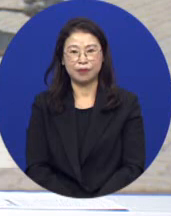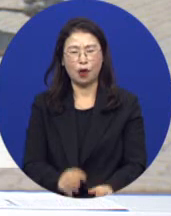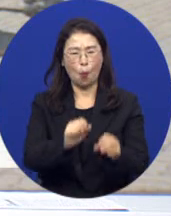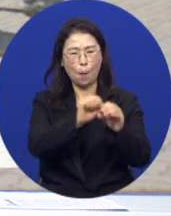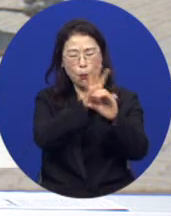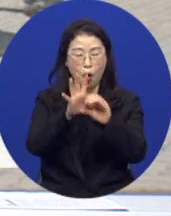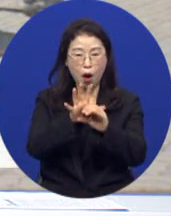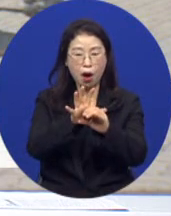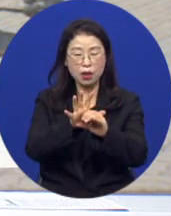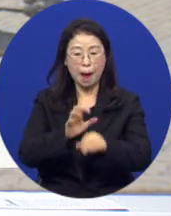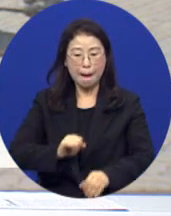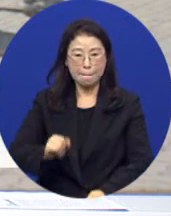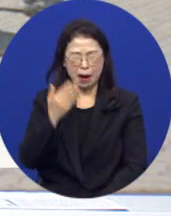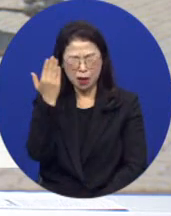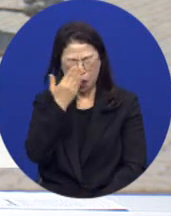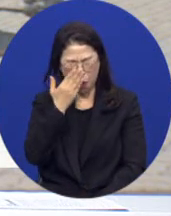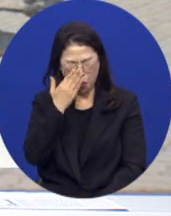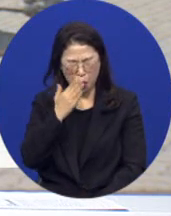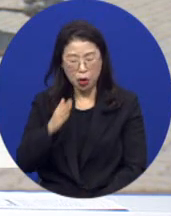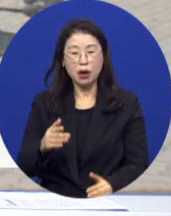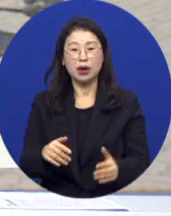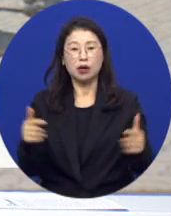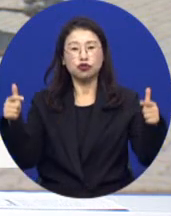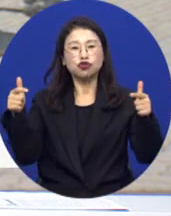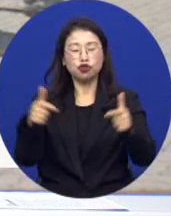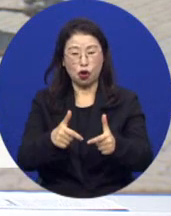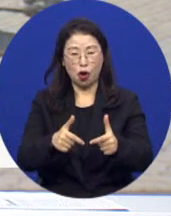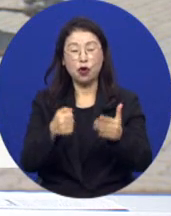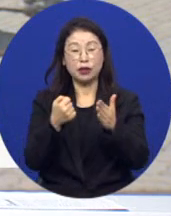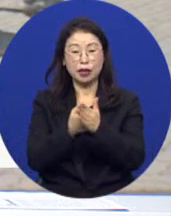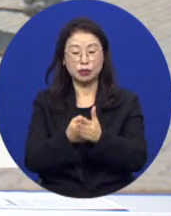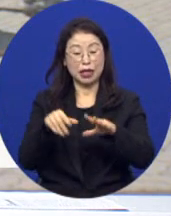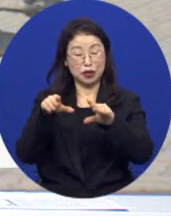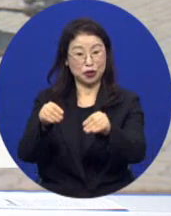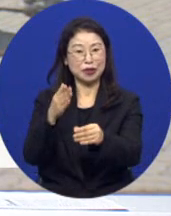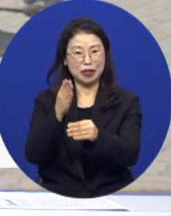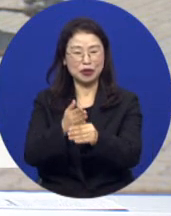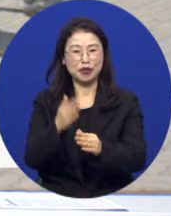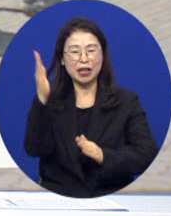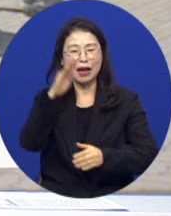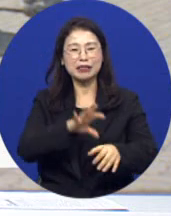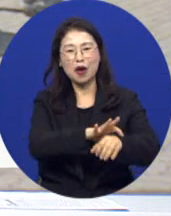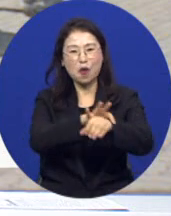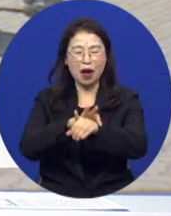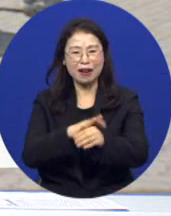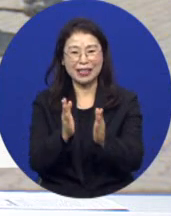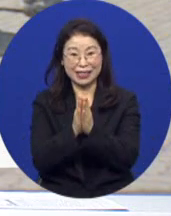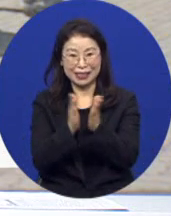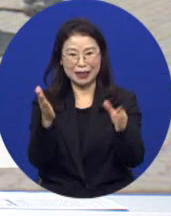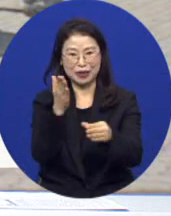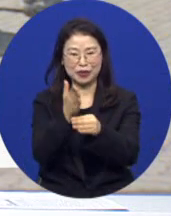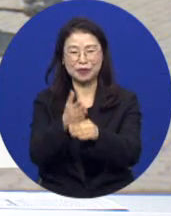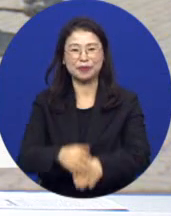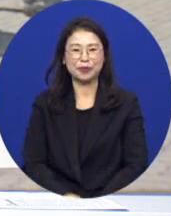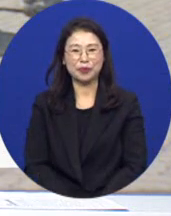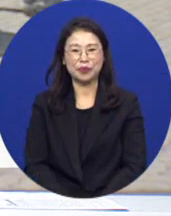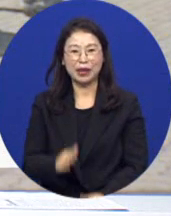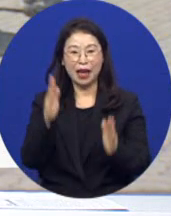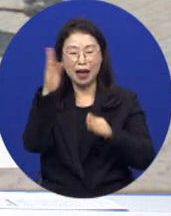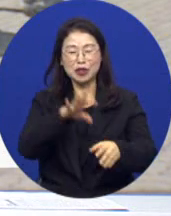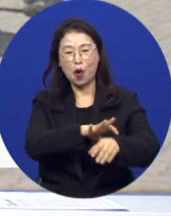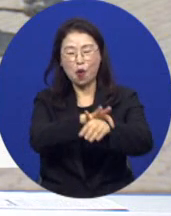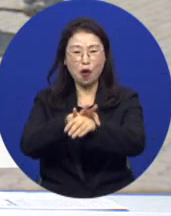코로나19 방역 조치가 완화되면서 중단됐던 수학여행이 본격적으로 시작되고 있는데요.